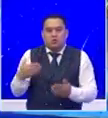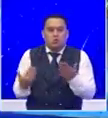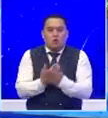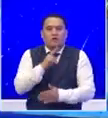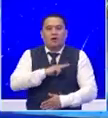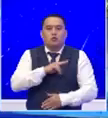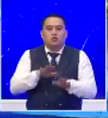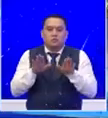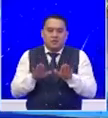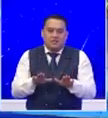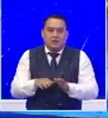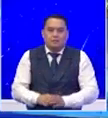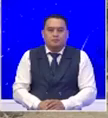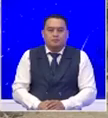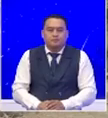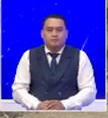новых рабочих мест.